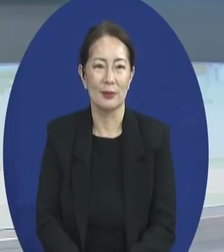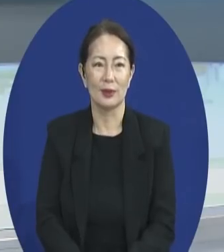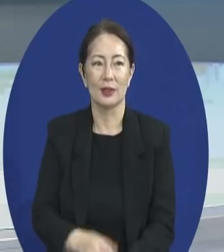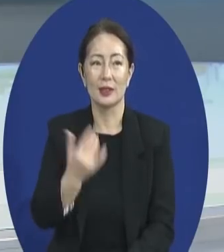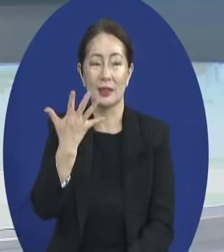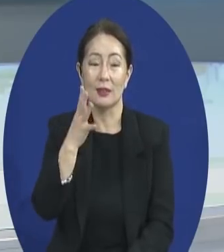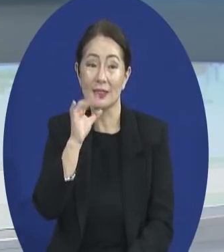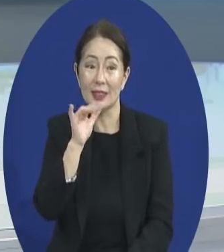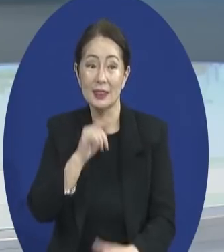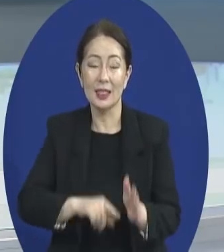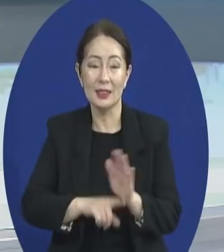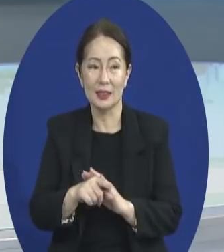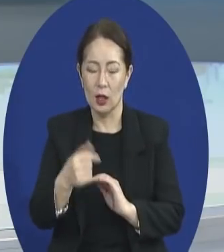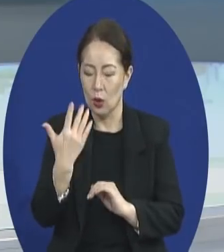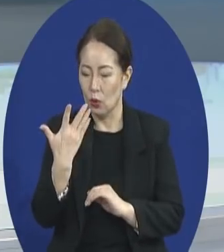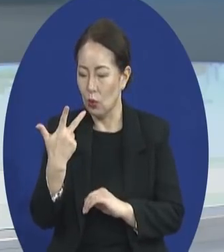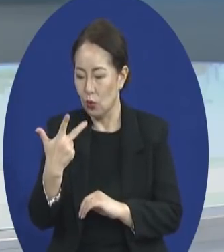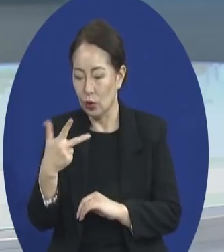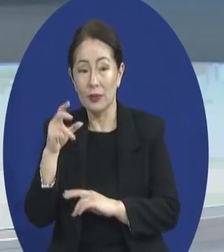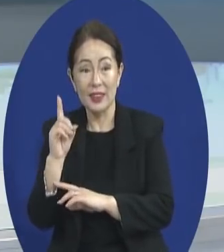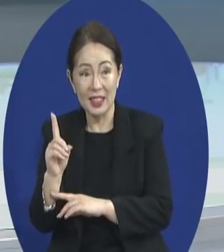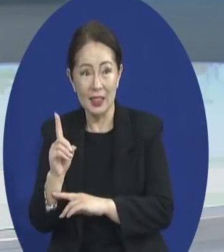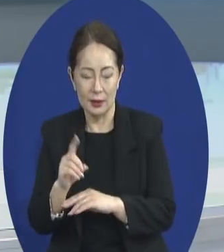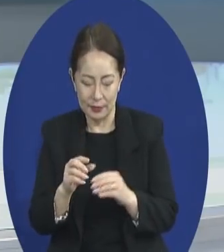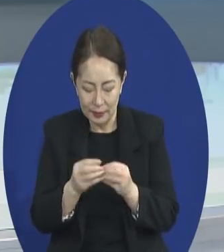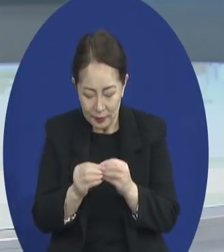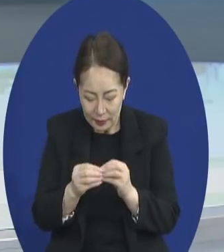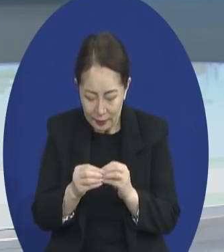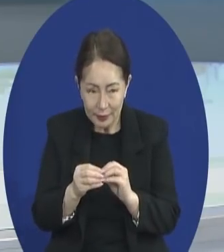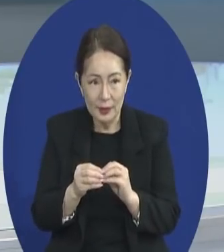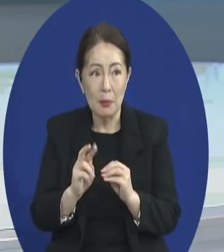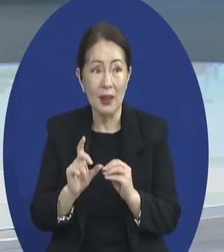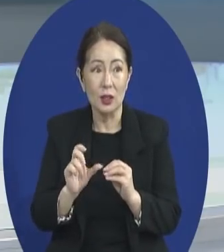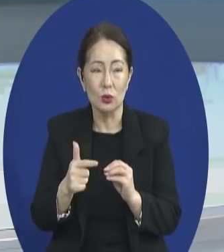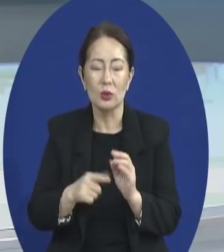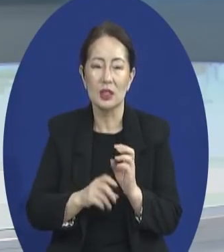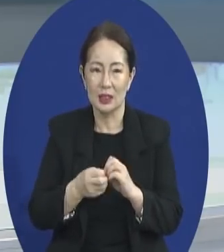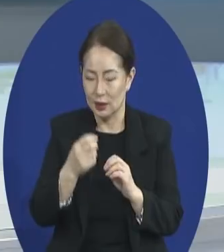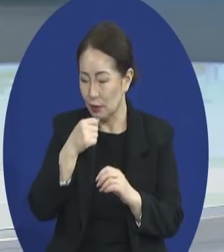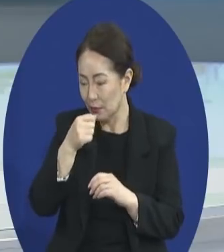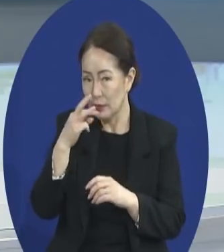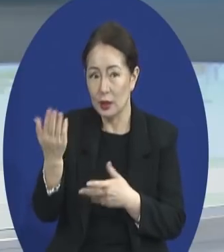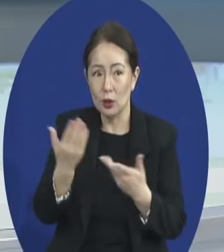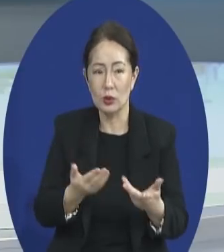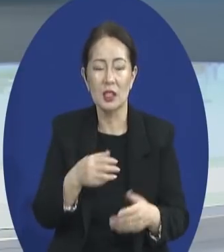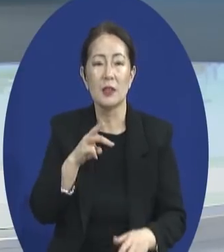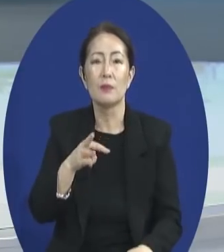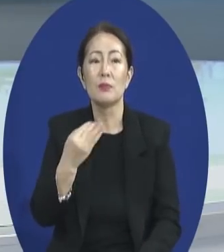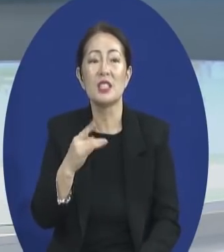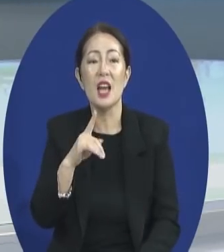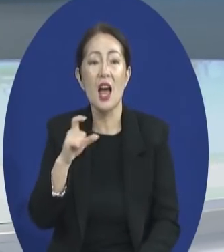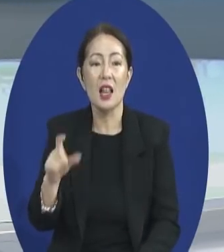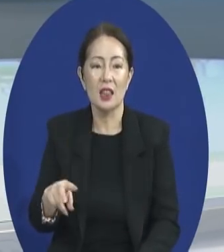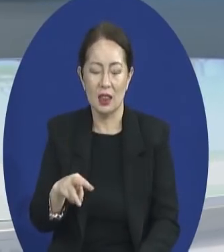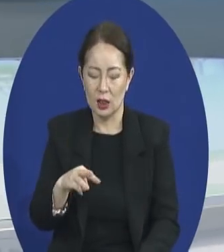5 настайгаас эхлэн 3D баримлын шавраар бэлэг дурсгалын зүйл хийж хэлсэн сурагчийн тухай сурвалжлагыг одоо үзүүлье. Мишель өөрийн үзсэн